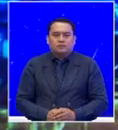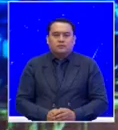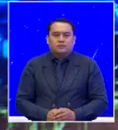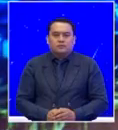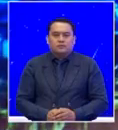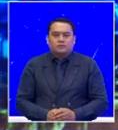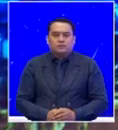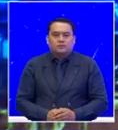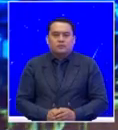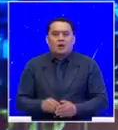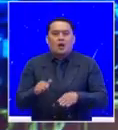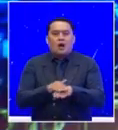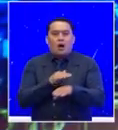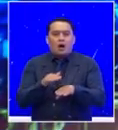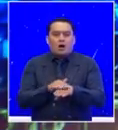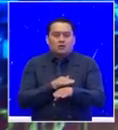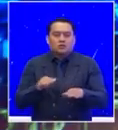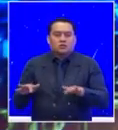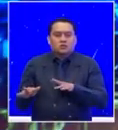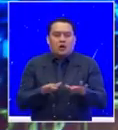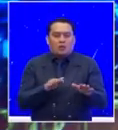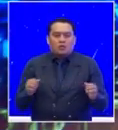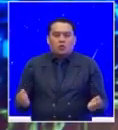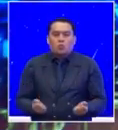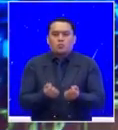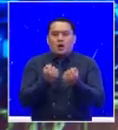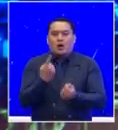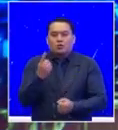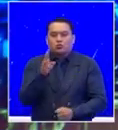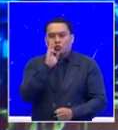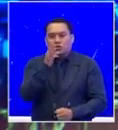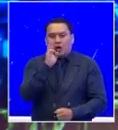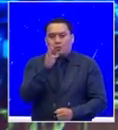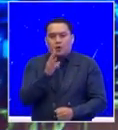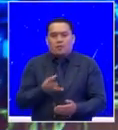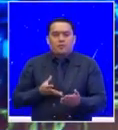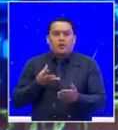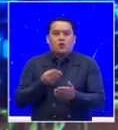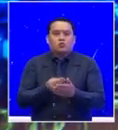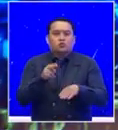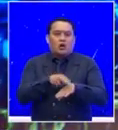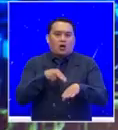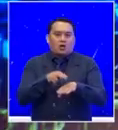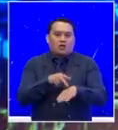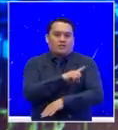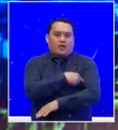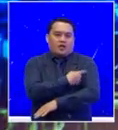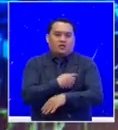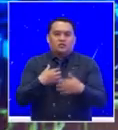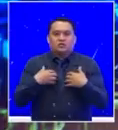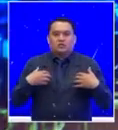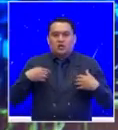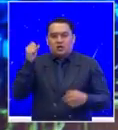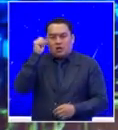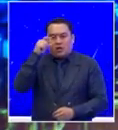Акции добра поддерживают и многие другие. Свою однодневную заработную плату пожертвовали сотрудники ветеринарной станции